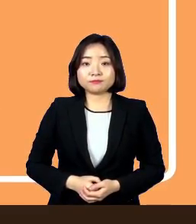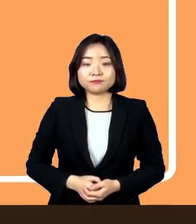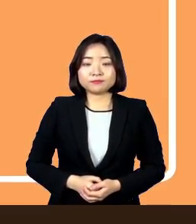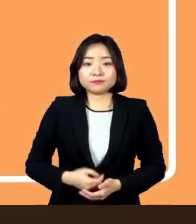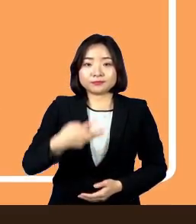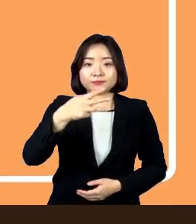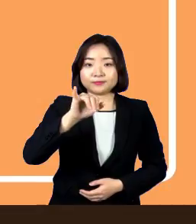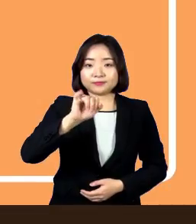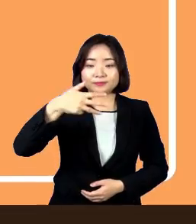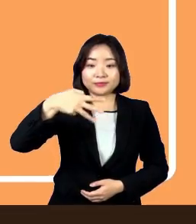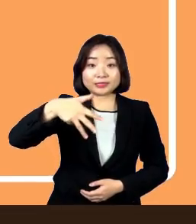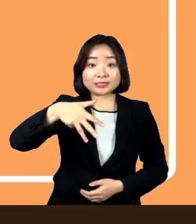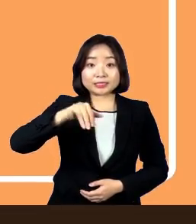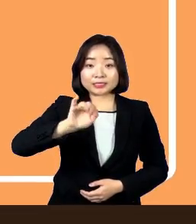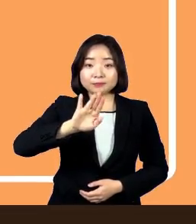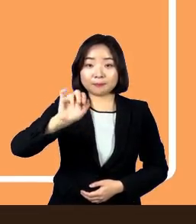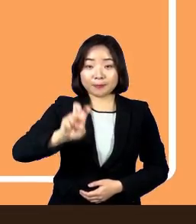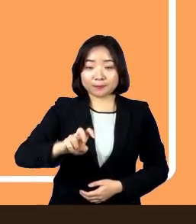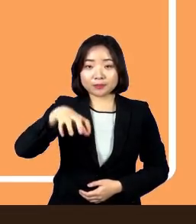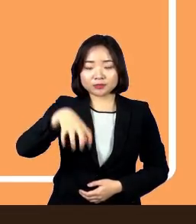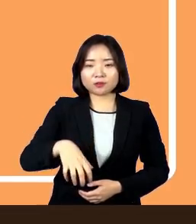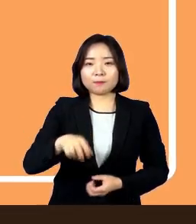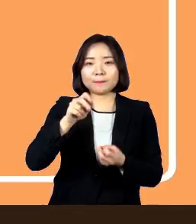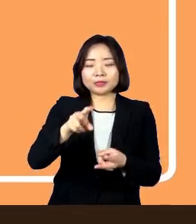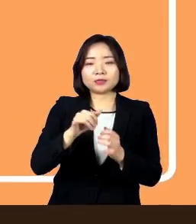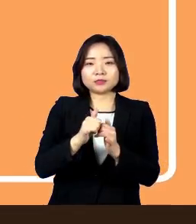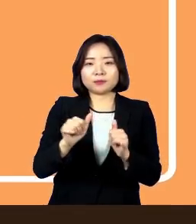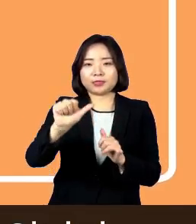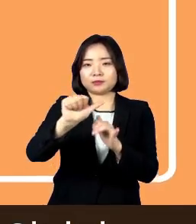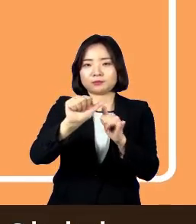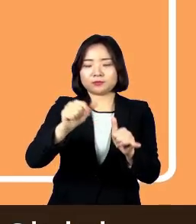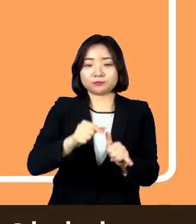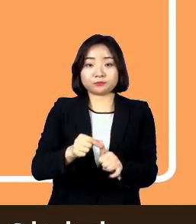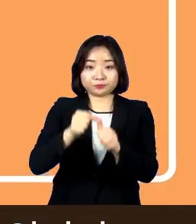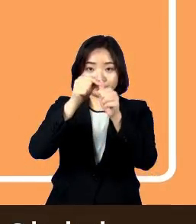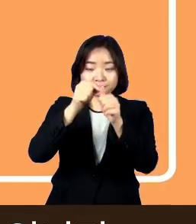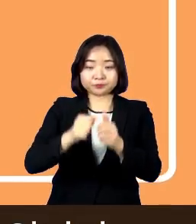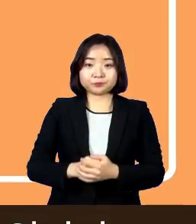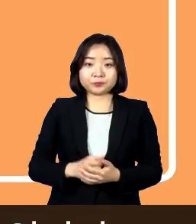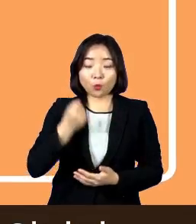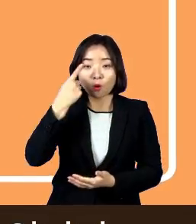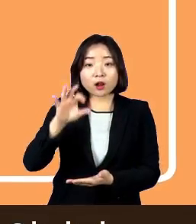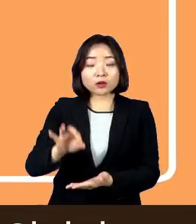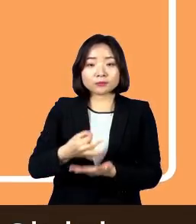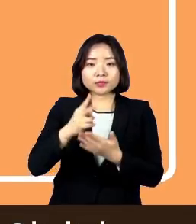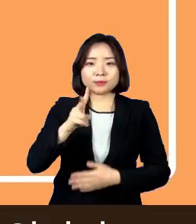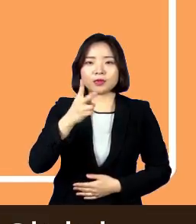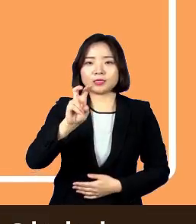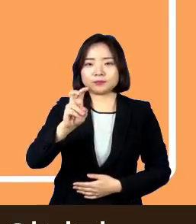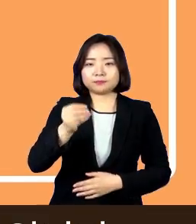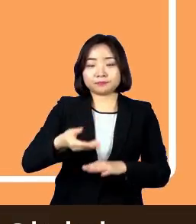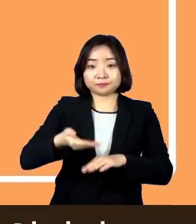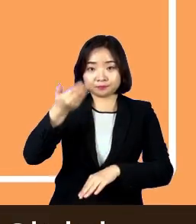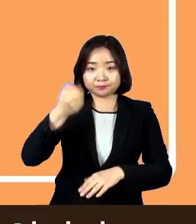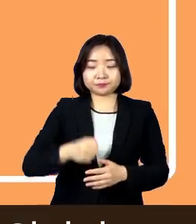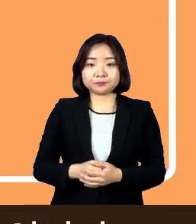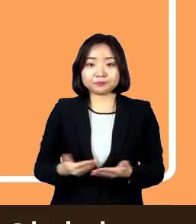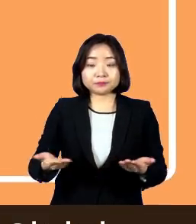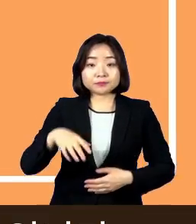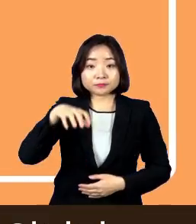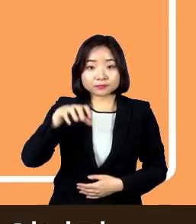주식회사 리치빔에서 배송, 납품운전원 5명을 모집합니다. 임금은 월급 220만원 이상이며